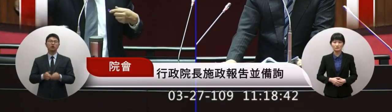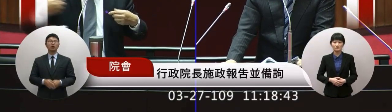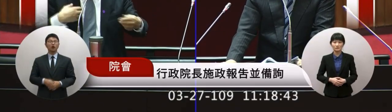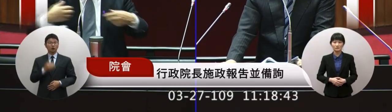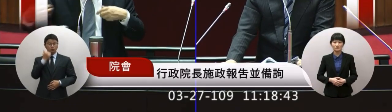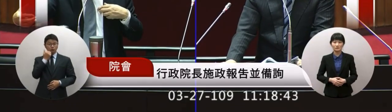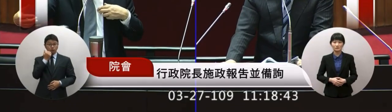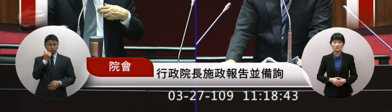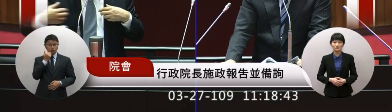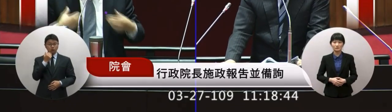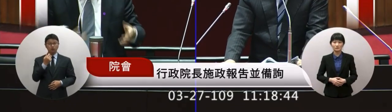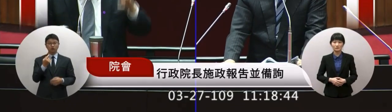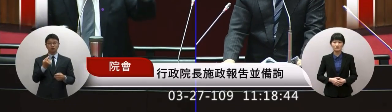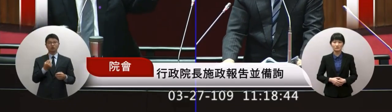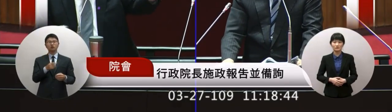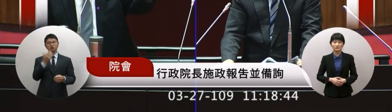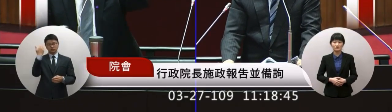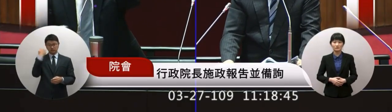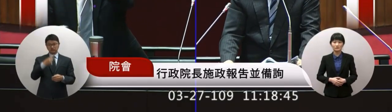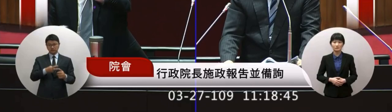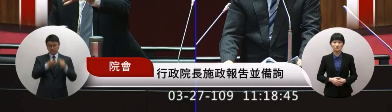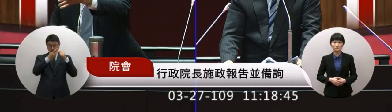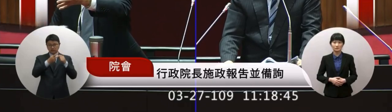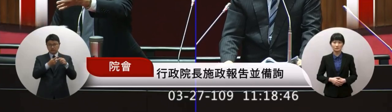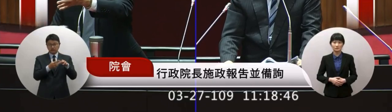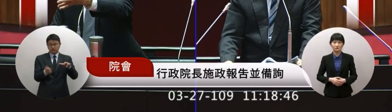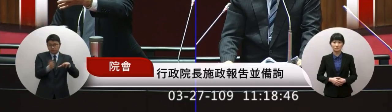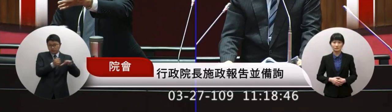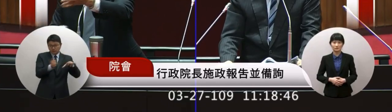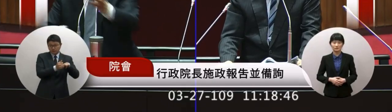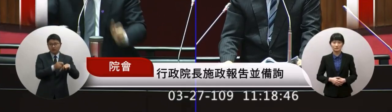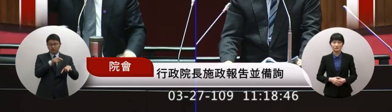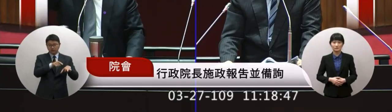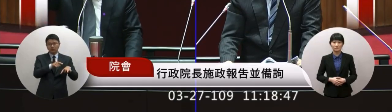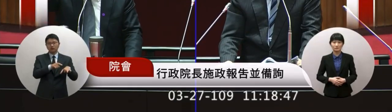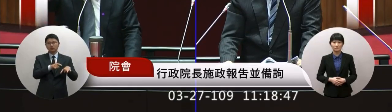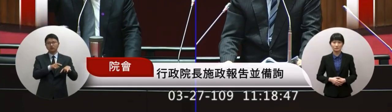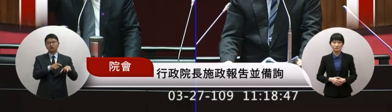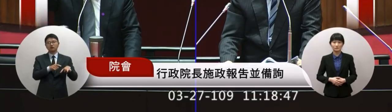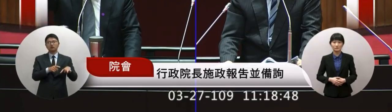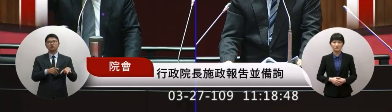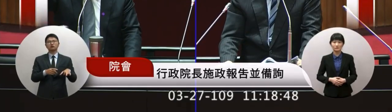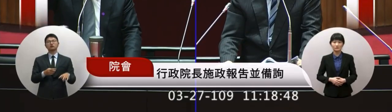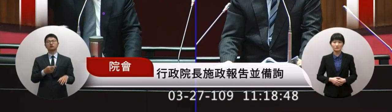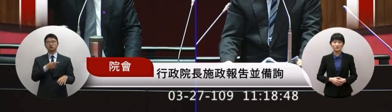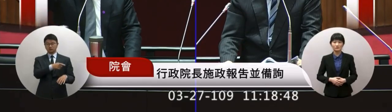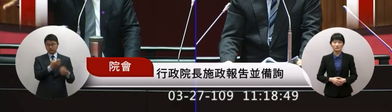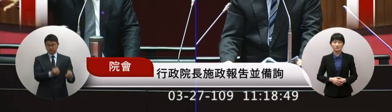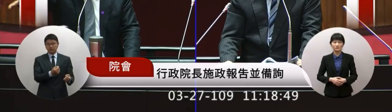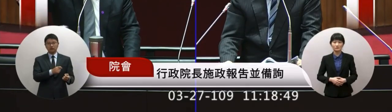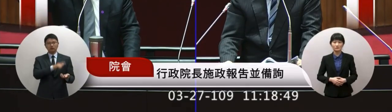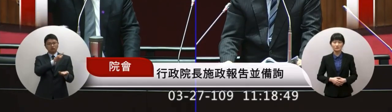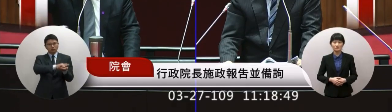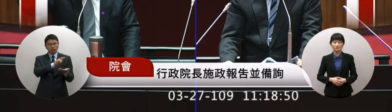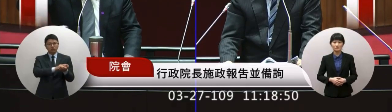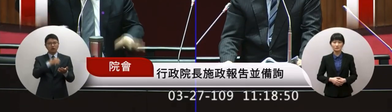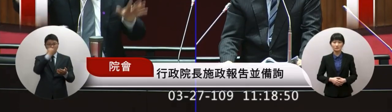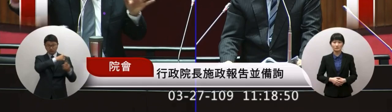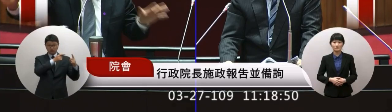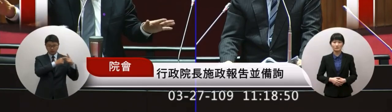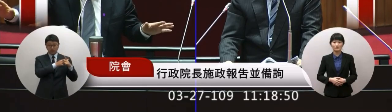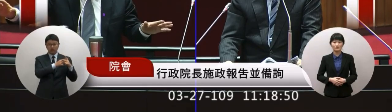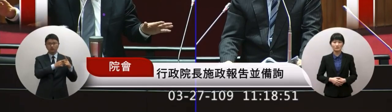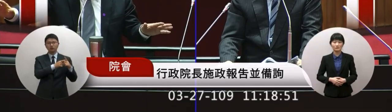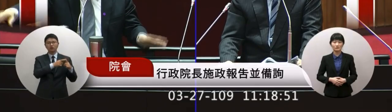趟这样飞机一飞，那就让国人同胞，哎，自由武汉国人同胞到有